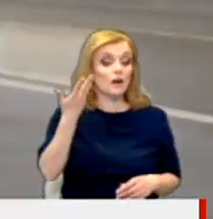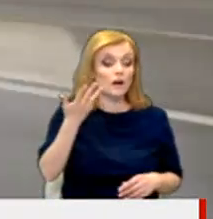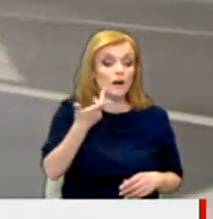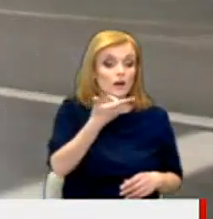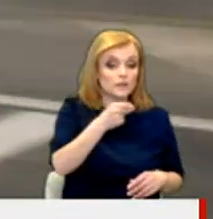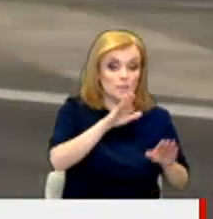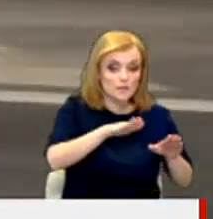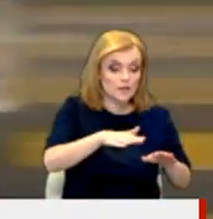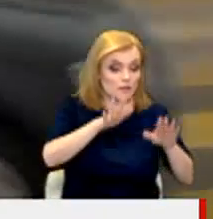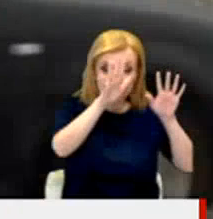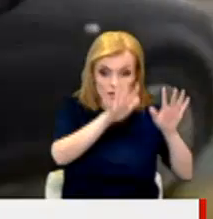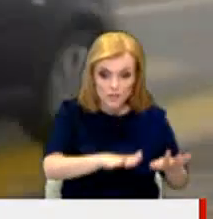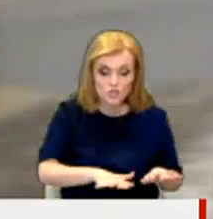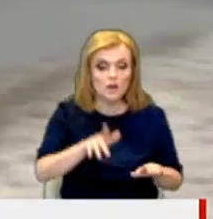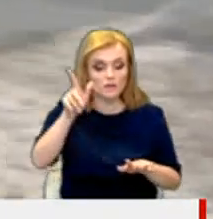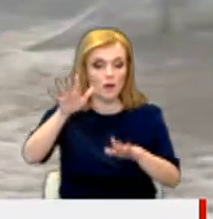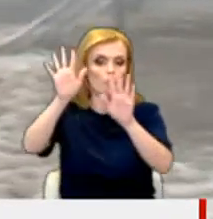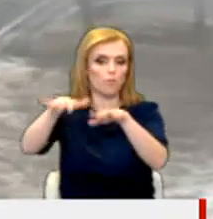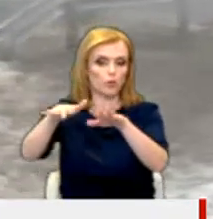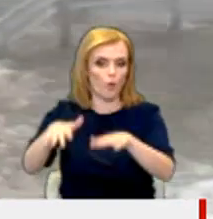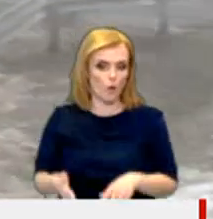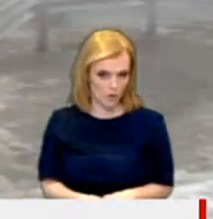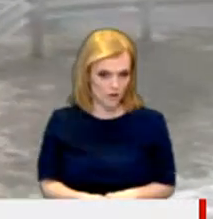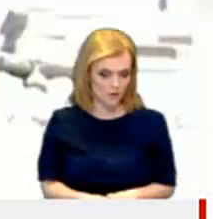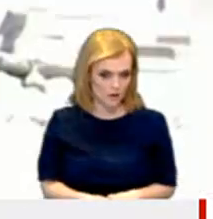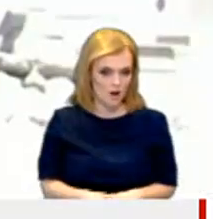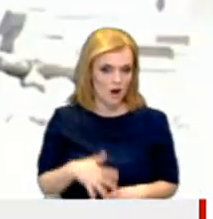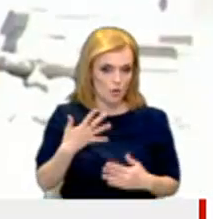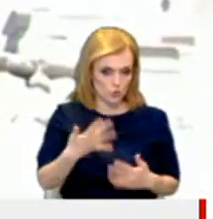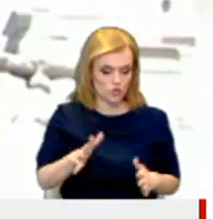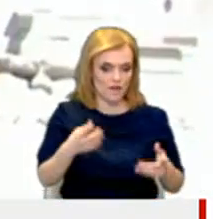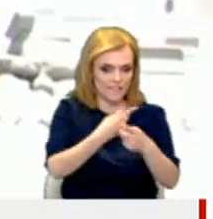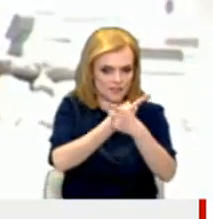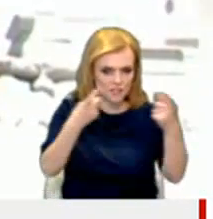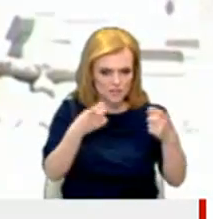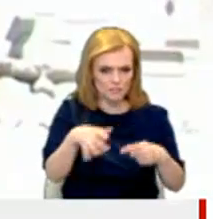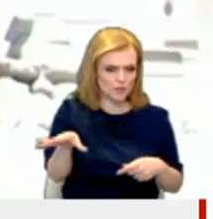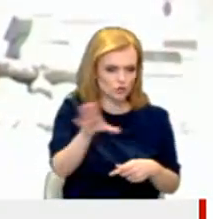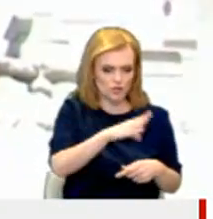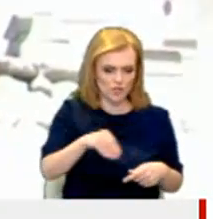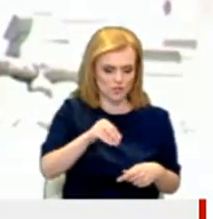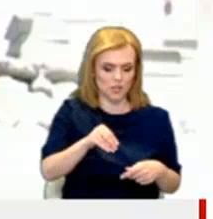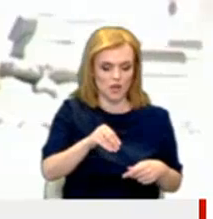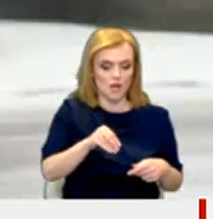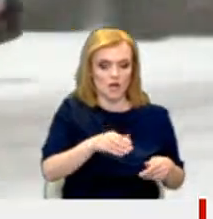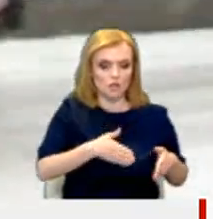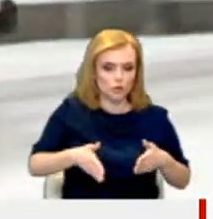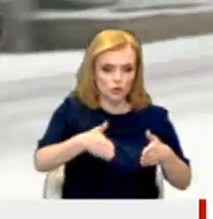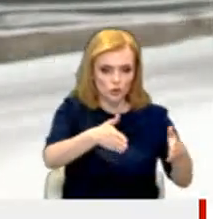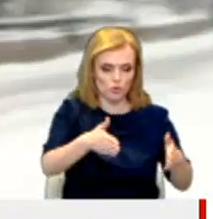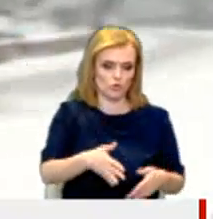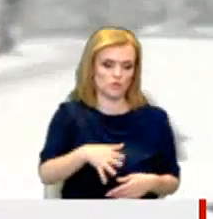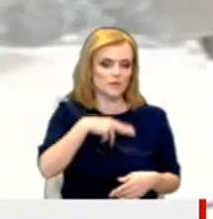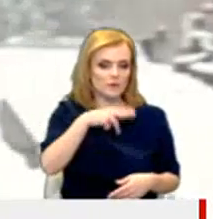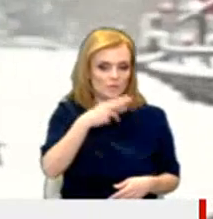și precipitațiile persistente vor crea condiții de gheață. Au fost lansate avertizări pentru circulația pe drumurile publice și